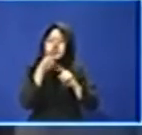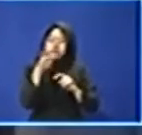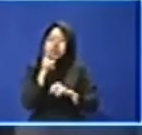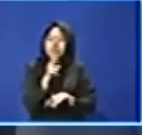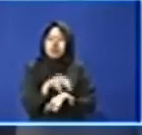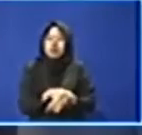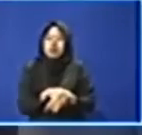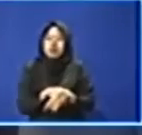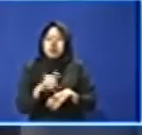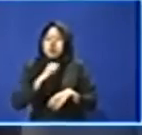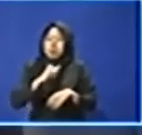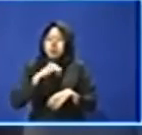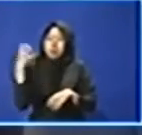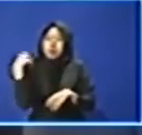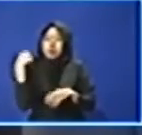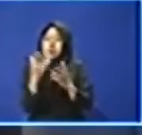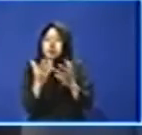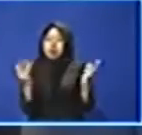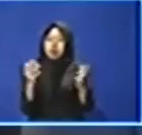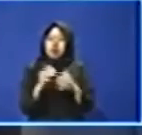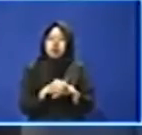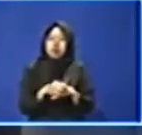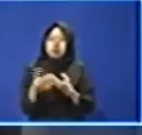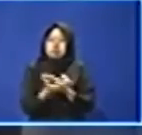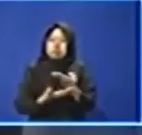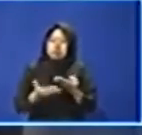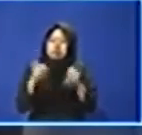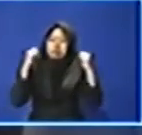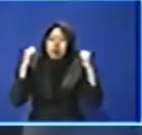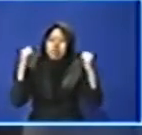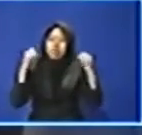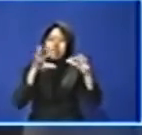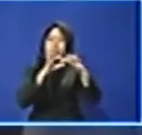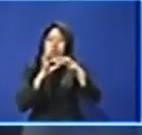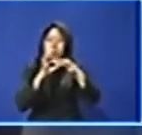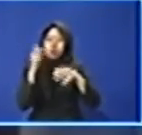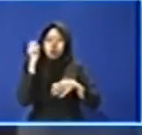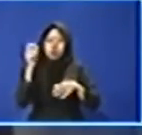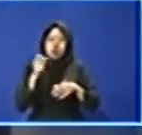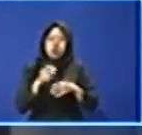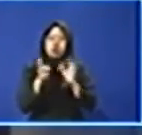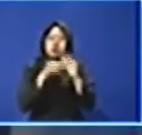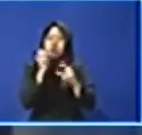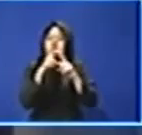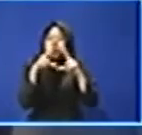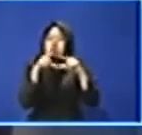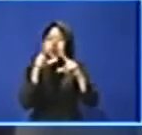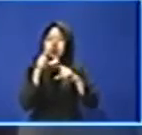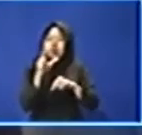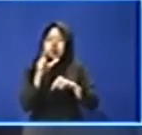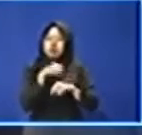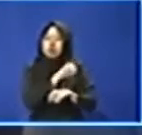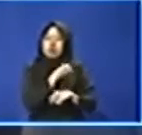yang dilandasi dengan semangat gotong-royong inilah sebagai modal sosial budaya merupakan